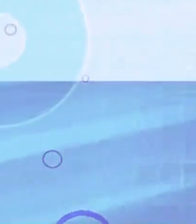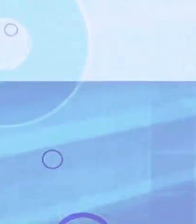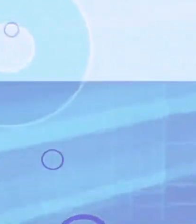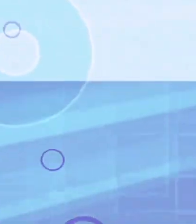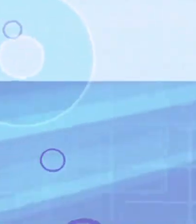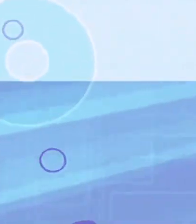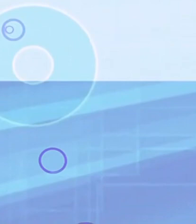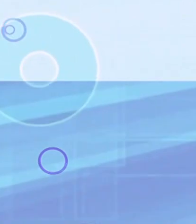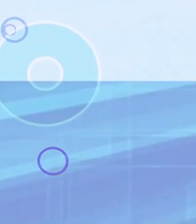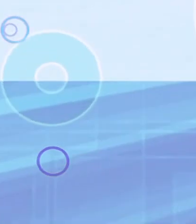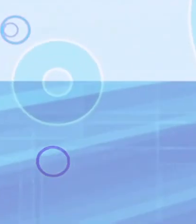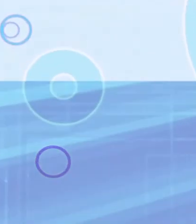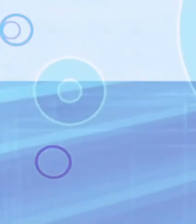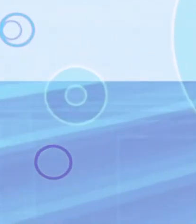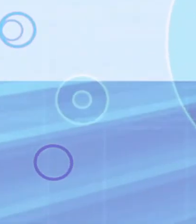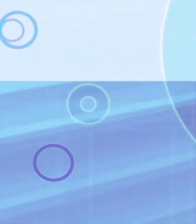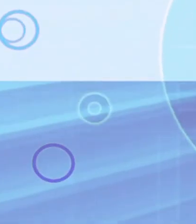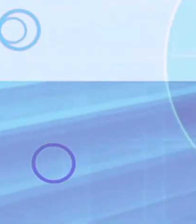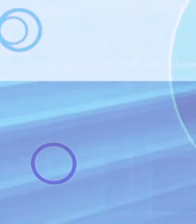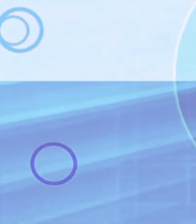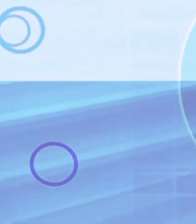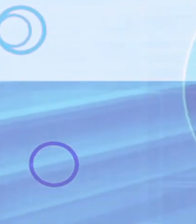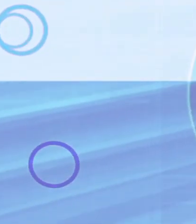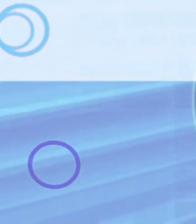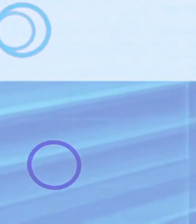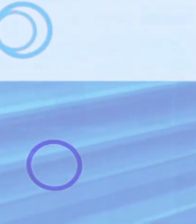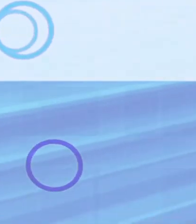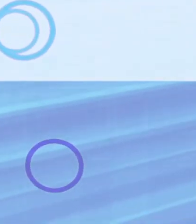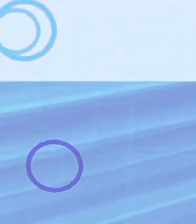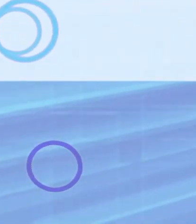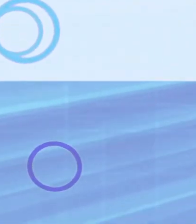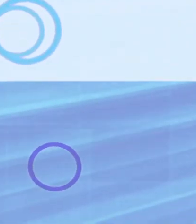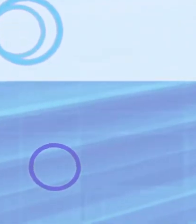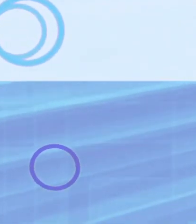ではバランスの取れた食事とはどんなものなんでしょう？